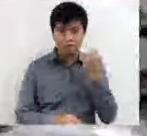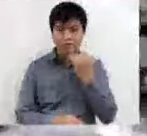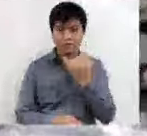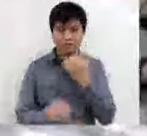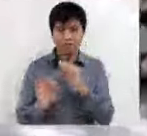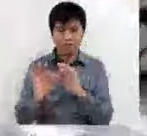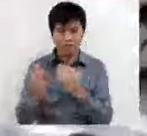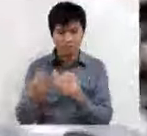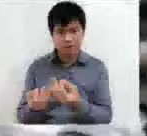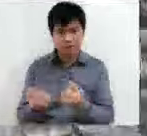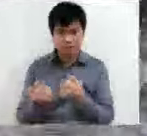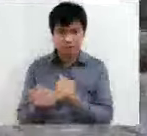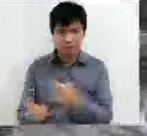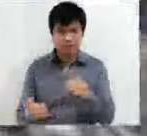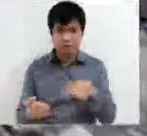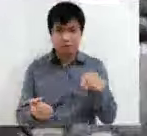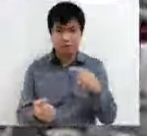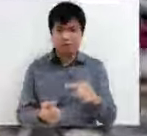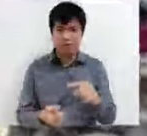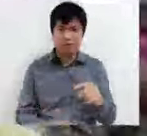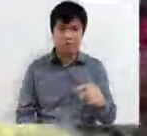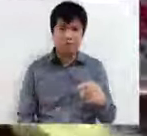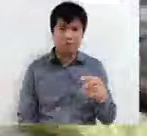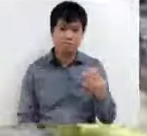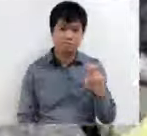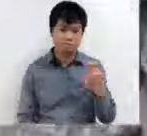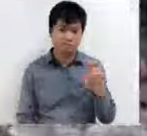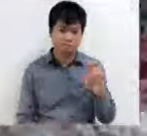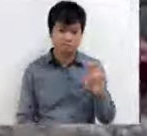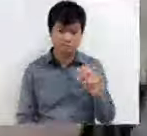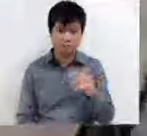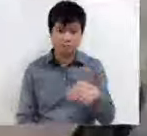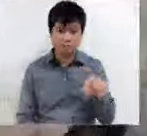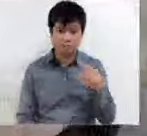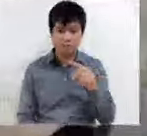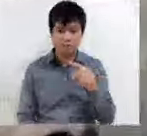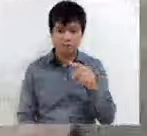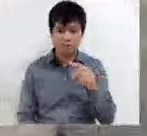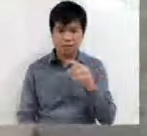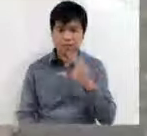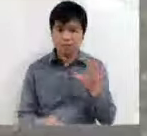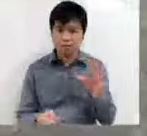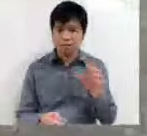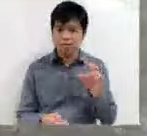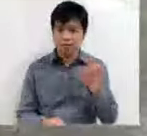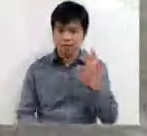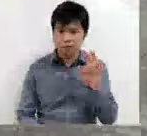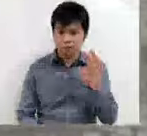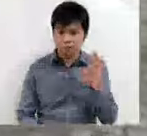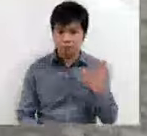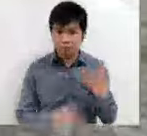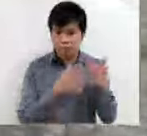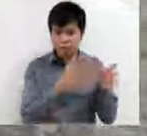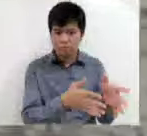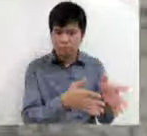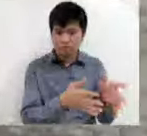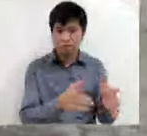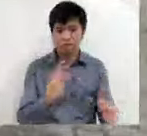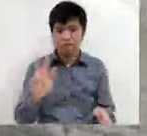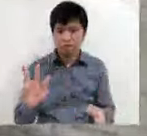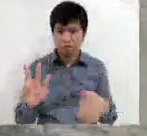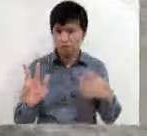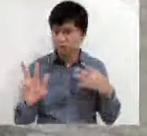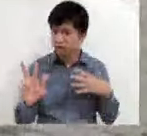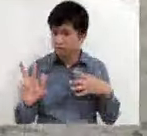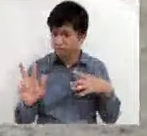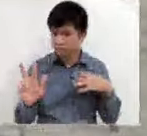na sa Pilipinas kahapon. Sa 137 na Pinoy sa Gaza, 17 na lang ang naiwan at 3 ang naghihintay pa rin sa Rafah border